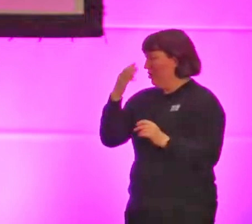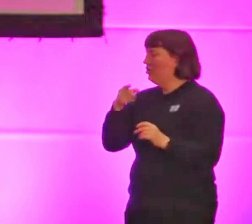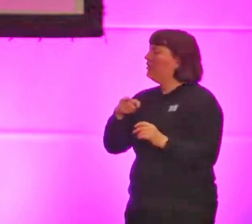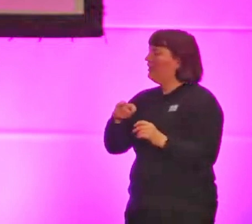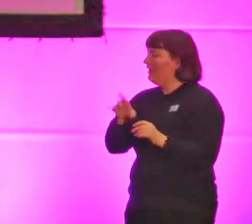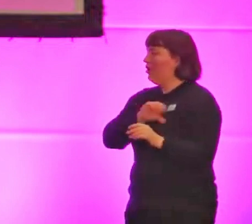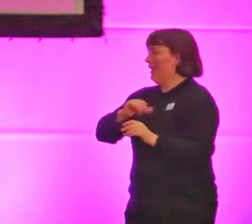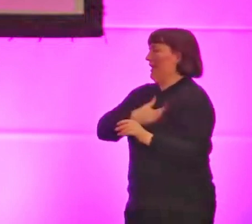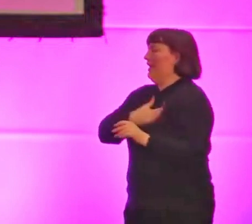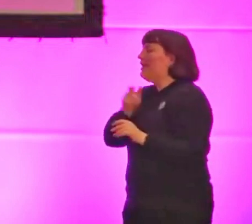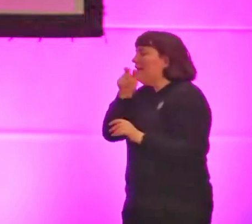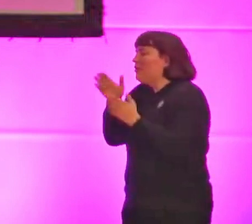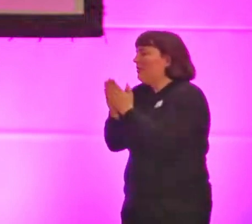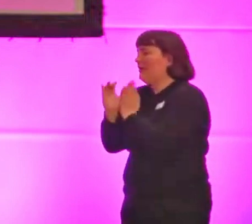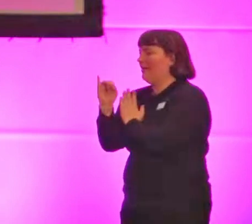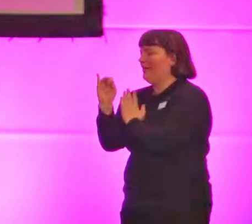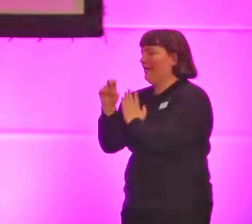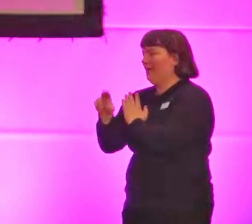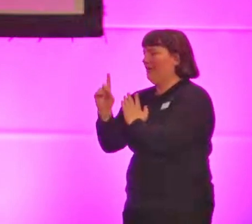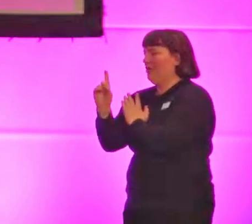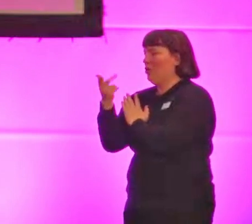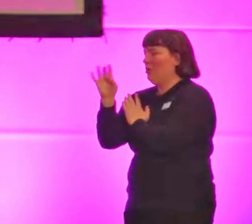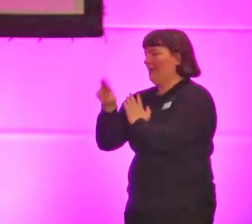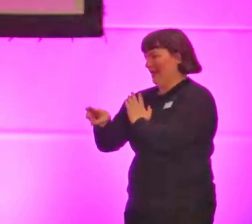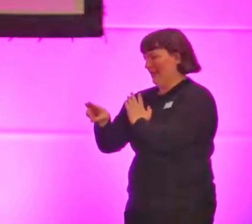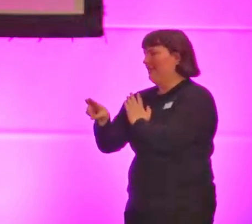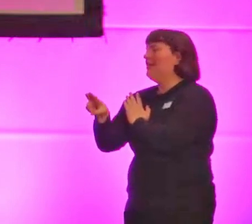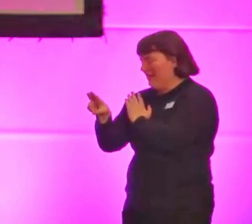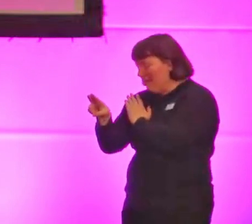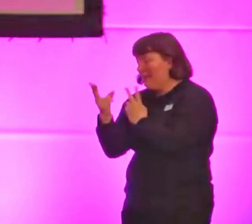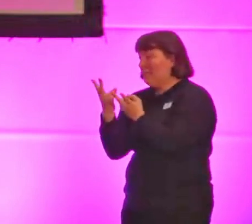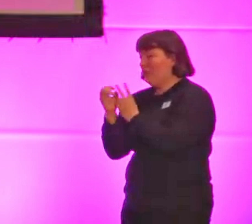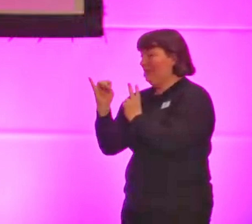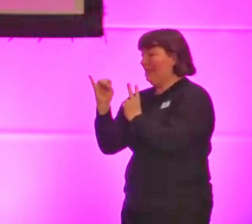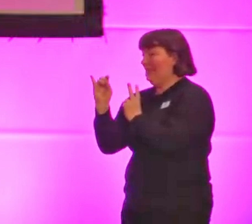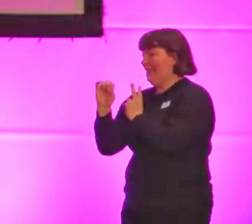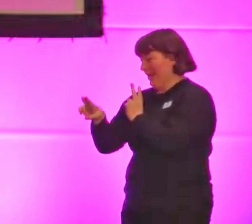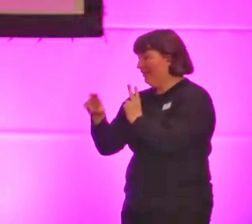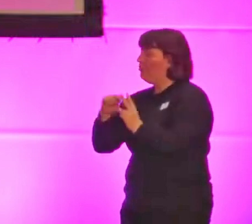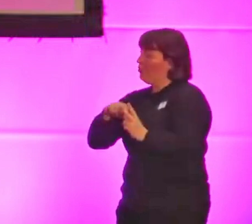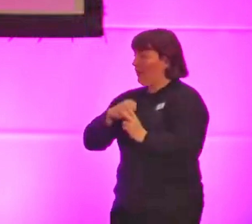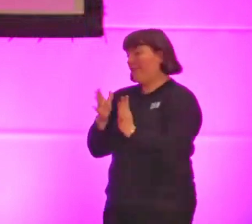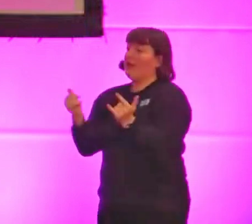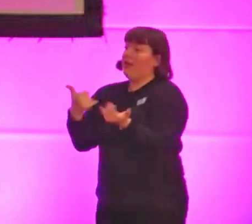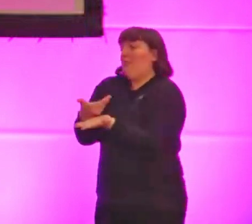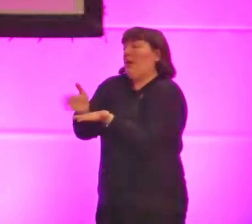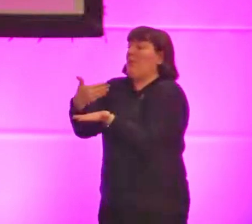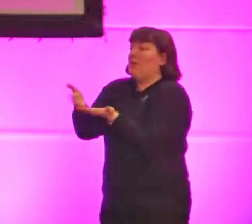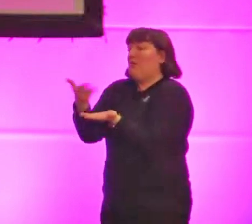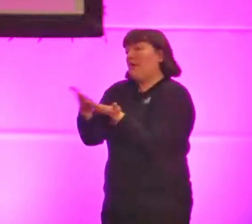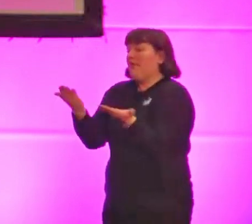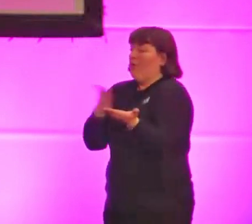höll en egen intervju med Ian Lundin. Och då fick ju Ian Lundin fritt berätta om deras